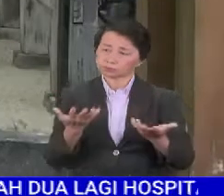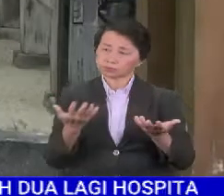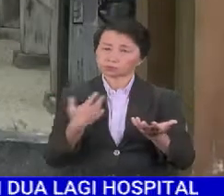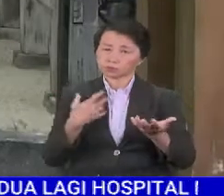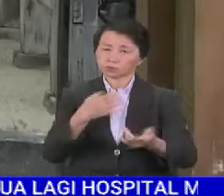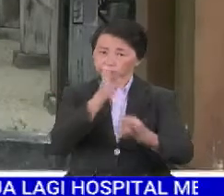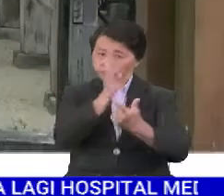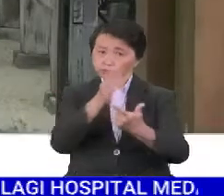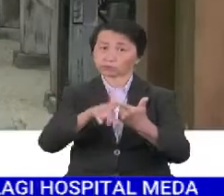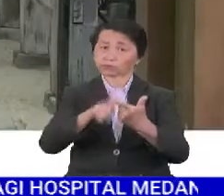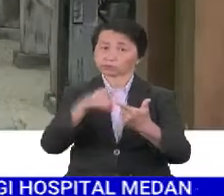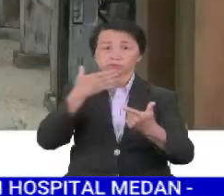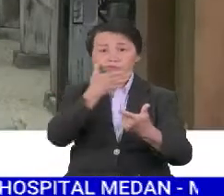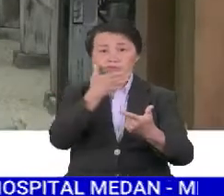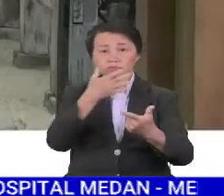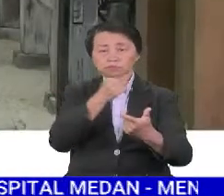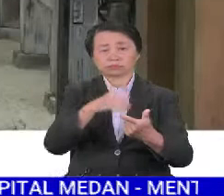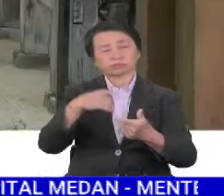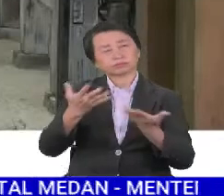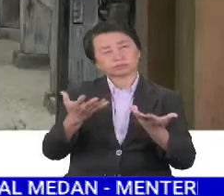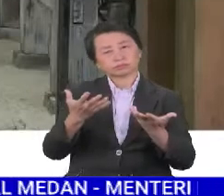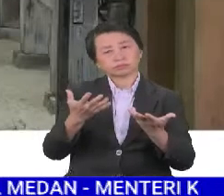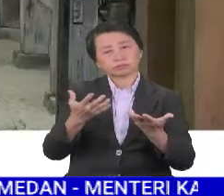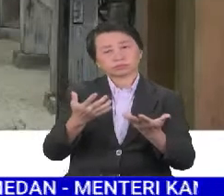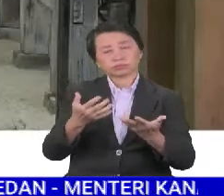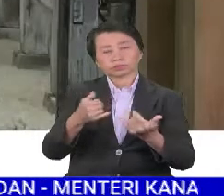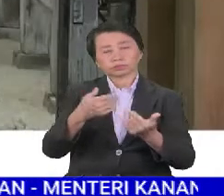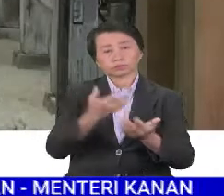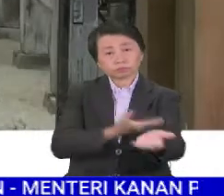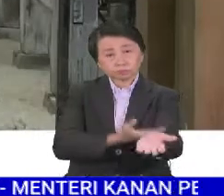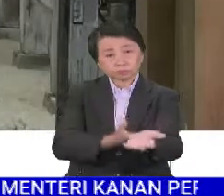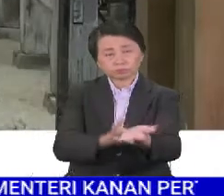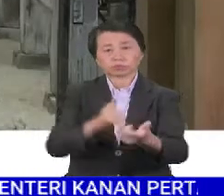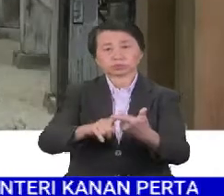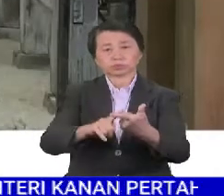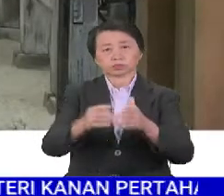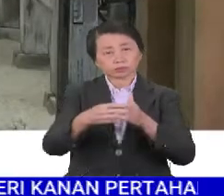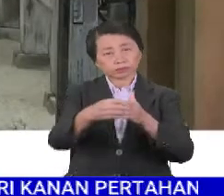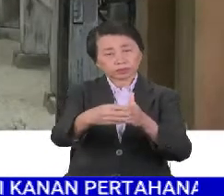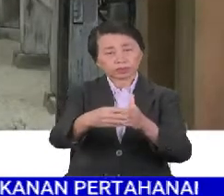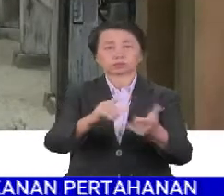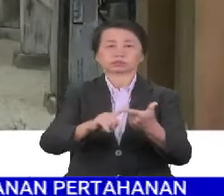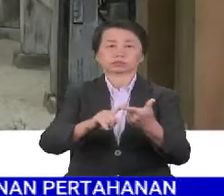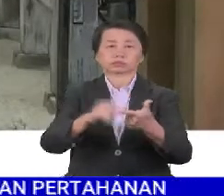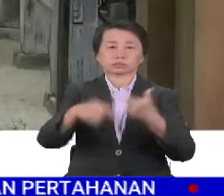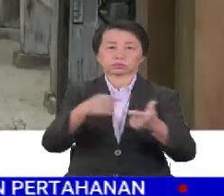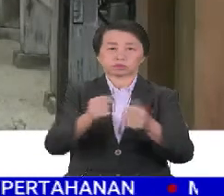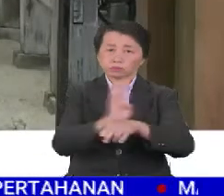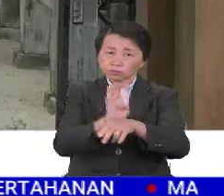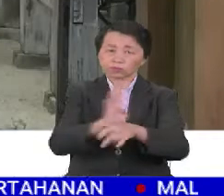perempuan-penemuan yang tertentu dalam konteks kesaksiannya dalam kepemimpinannya dalam